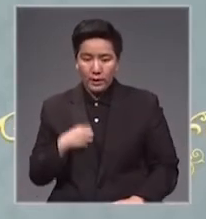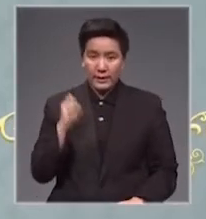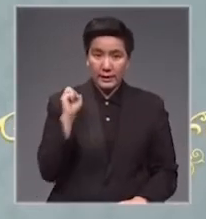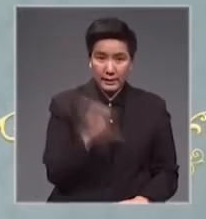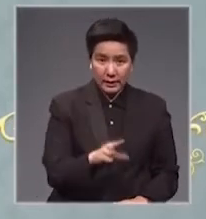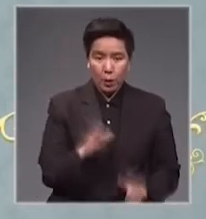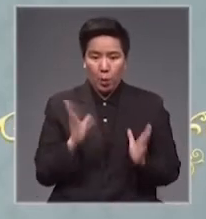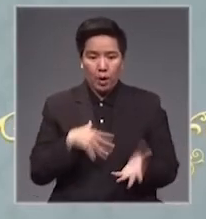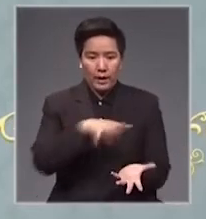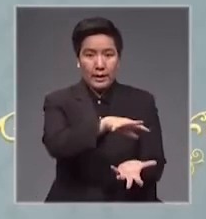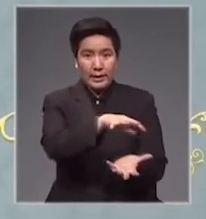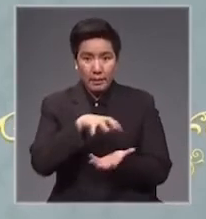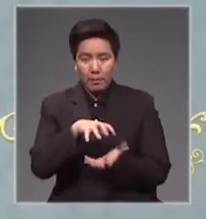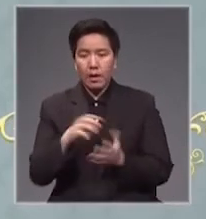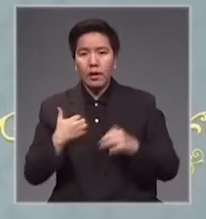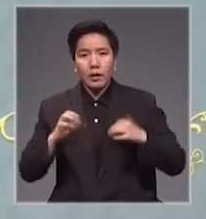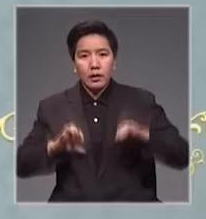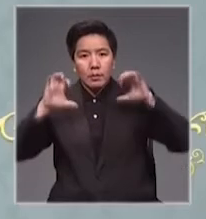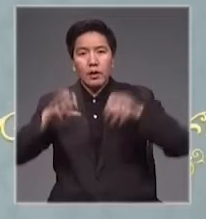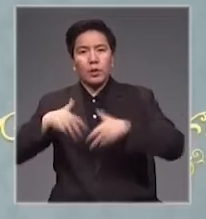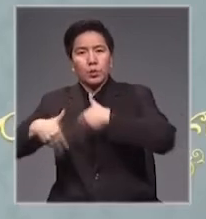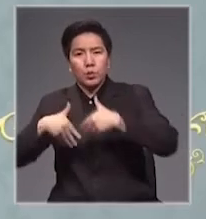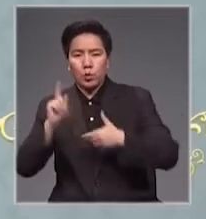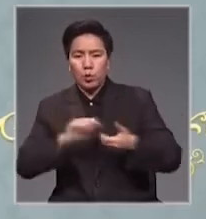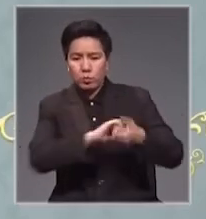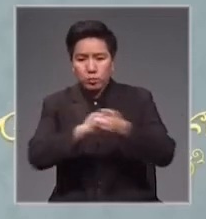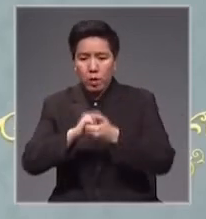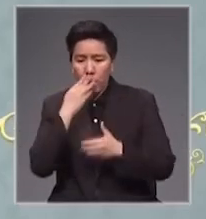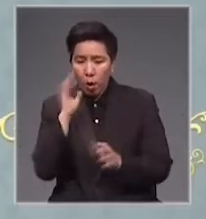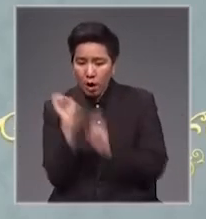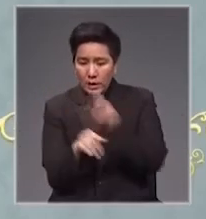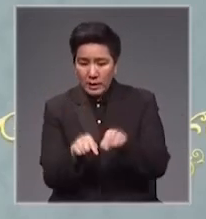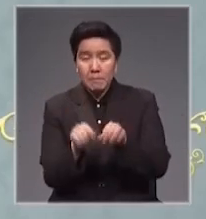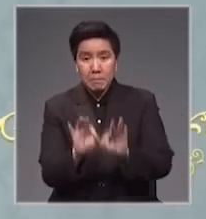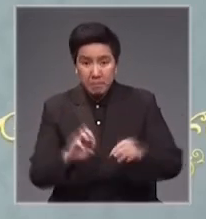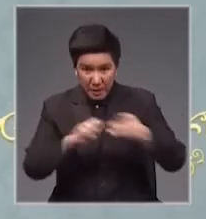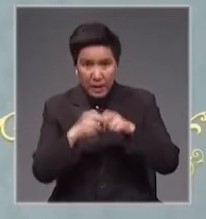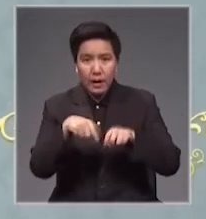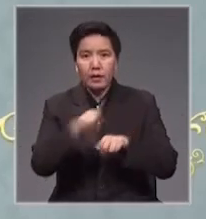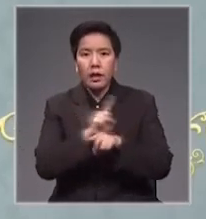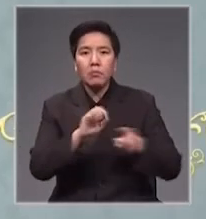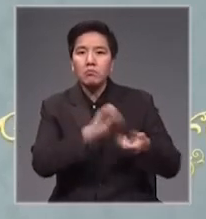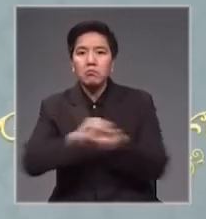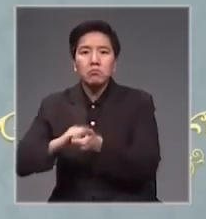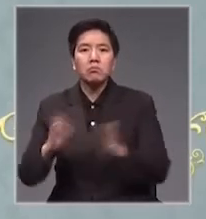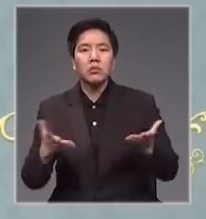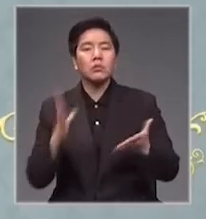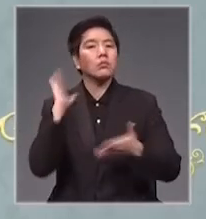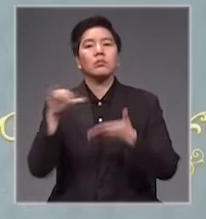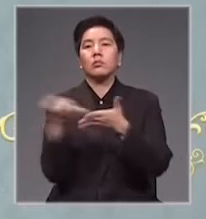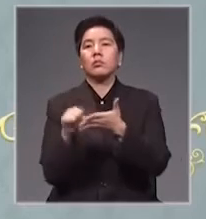จ้าหน้าที่ท้องถิ่นนะครับถ้าเรายังคิดอยู่ว่าขยะคือปัญหาแต่ถ้าทุกคนไม่ร่วมมือกันตลอดกระบวนการมันแก้ไขไม่ได้หรอกครับ